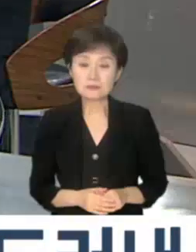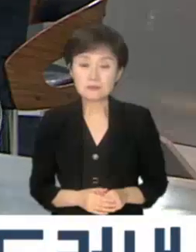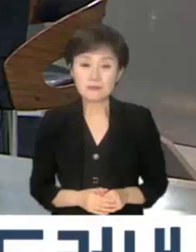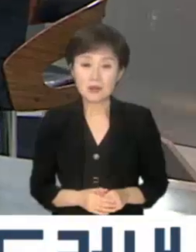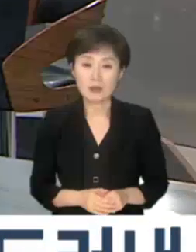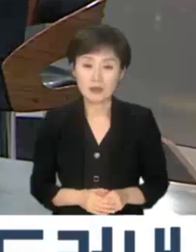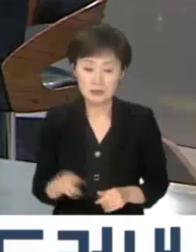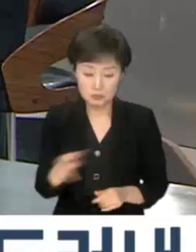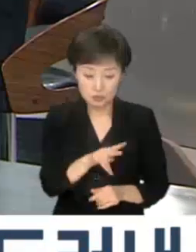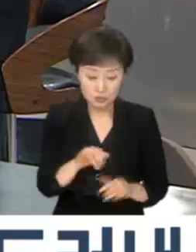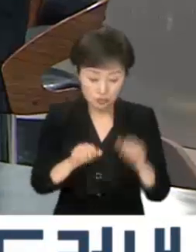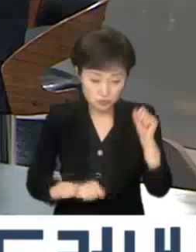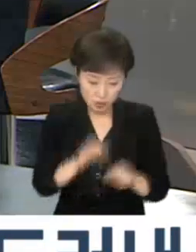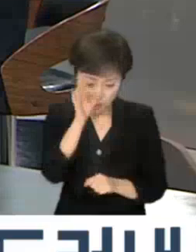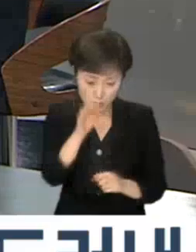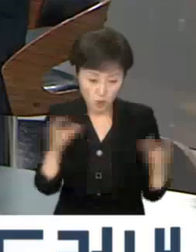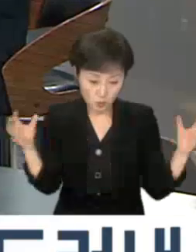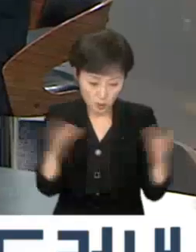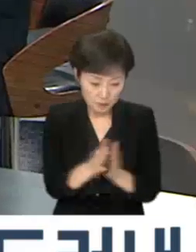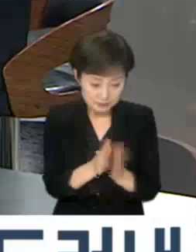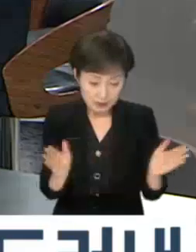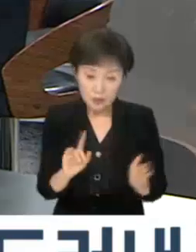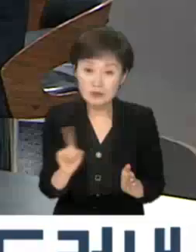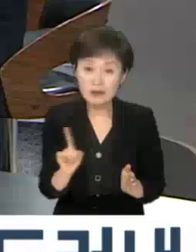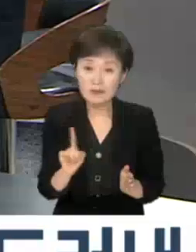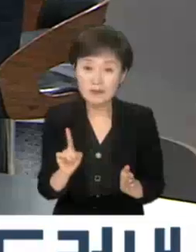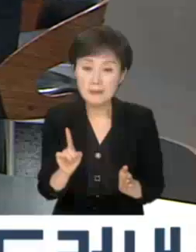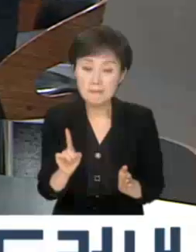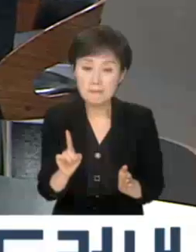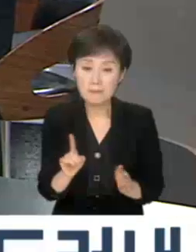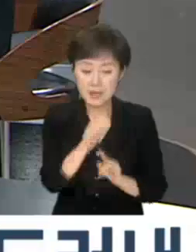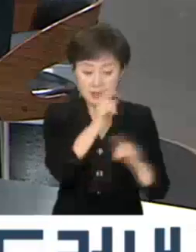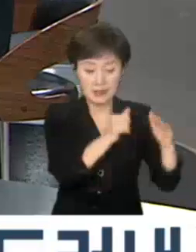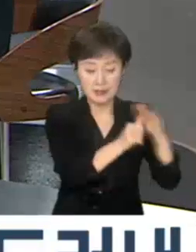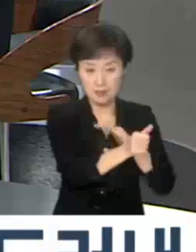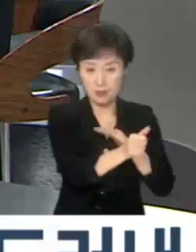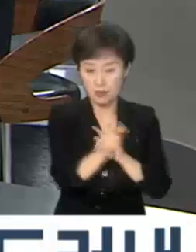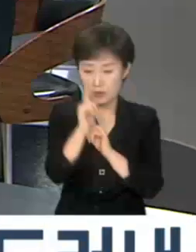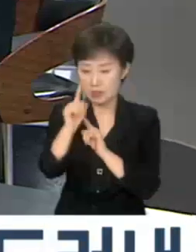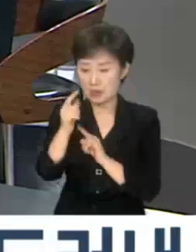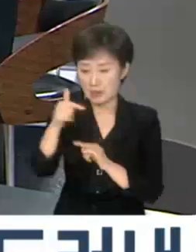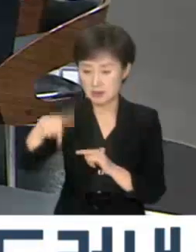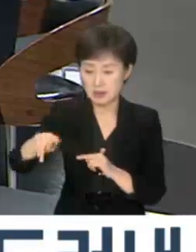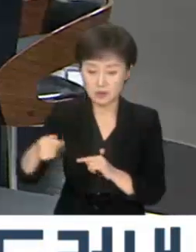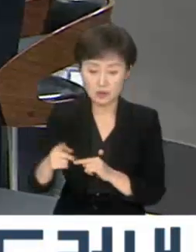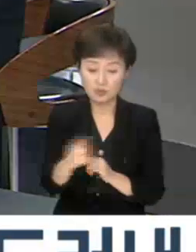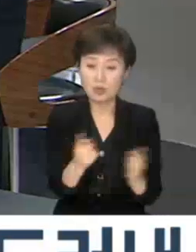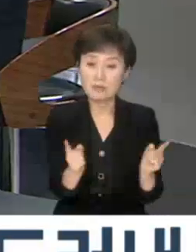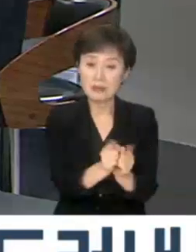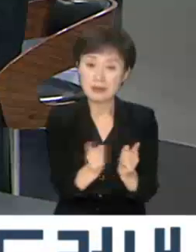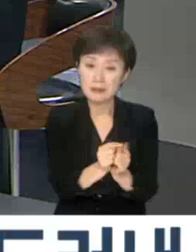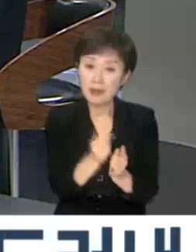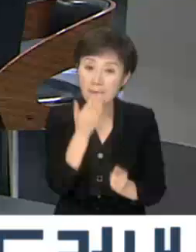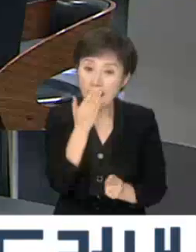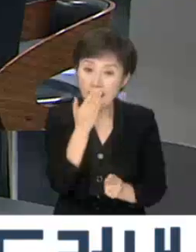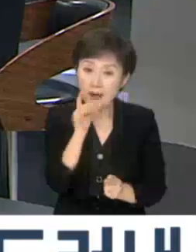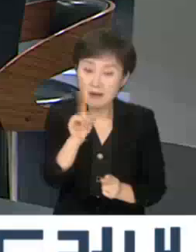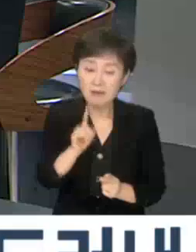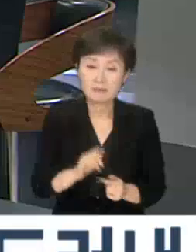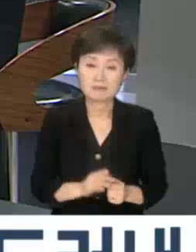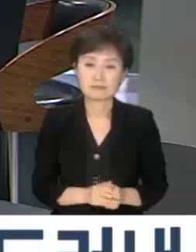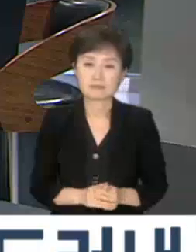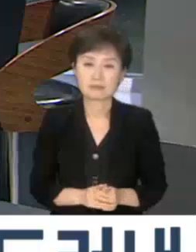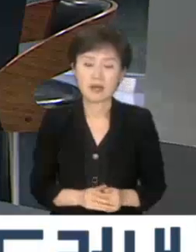행보를 시작한 것으로 봐도 된다라고 하셨다면 이재명 대표, 이낙연 전 대표의 회동 만남 곧 가능할까요?